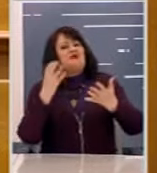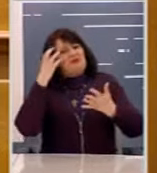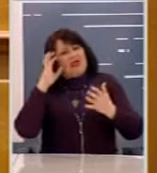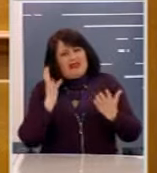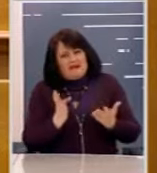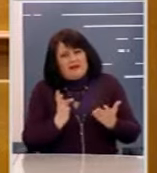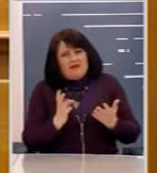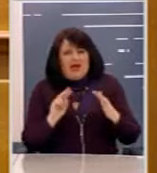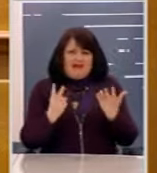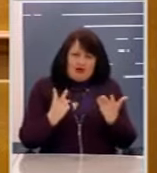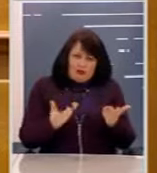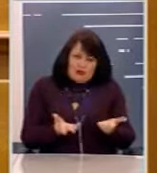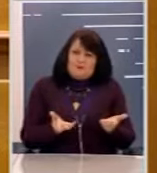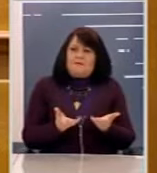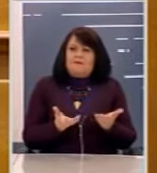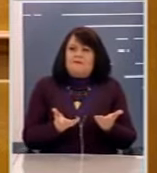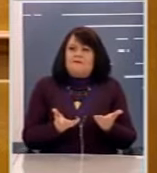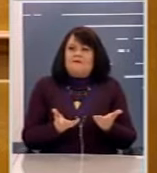Έβδομο.